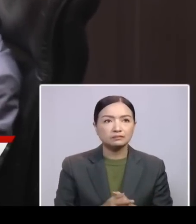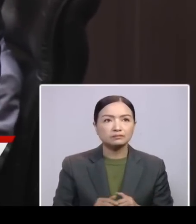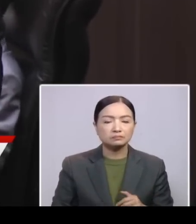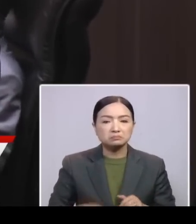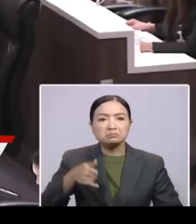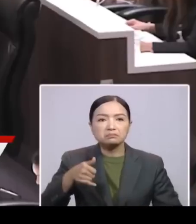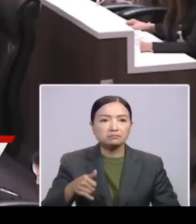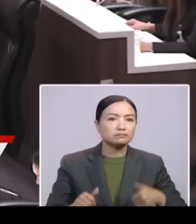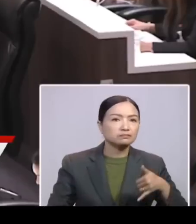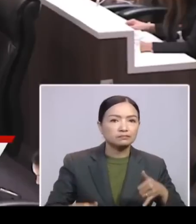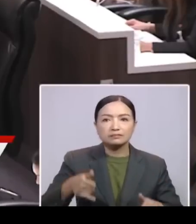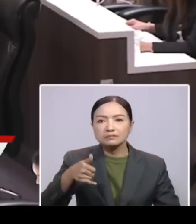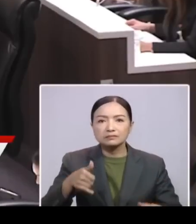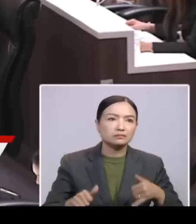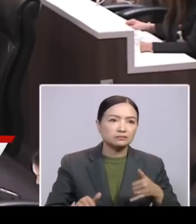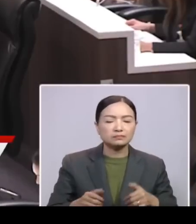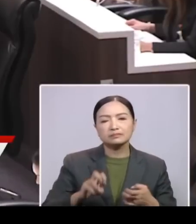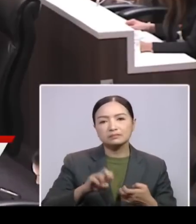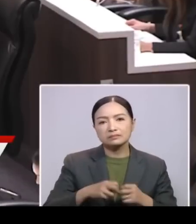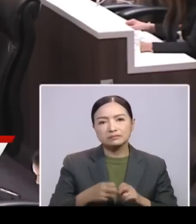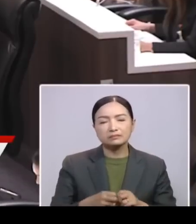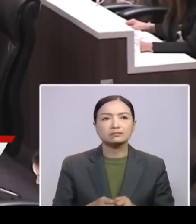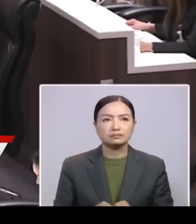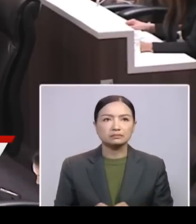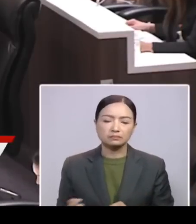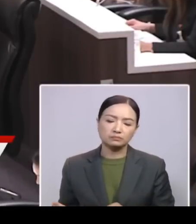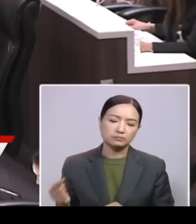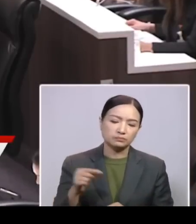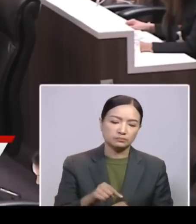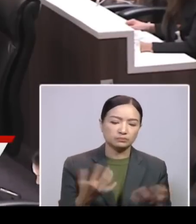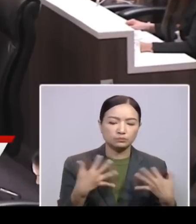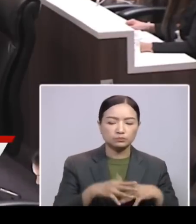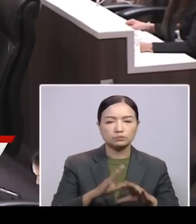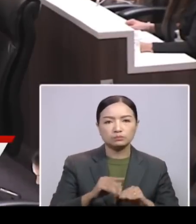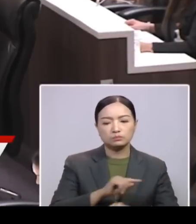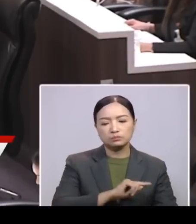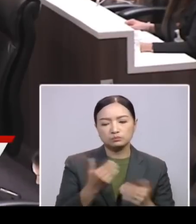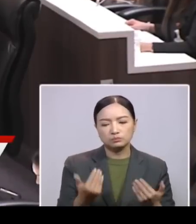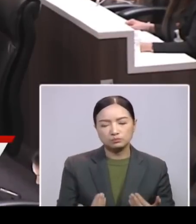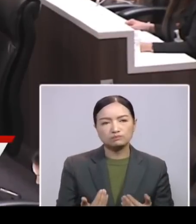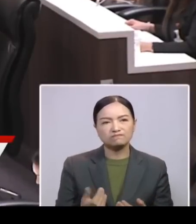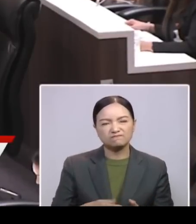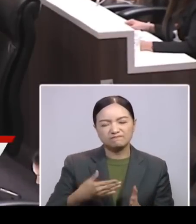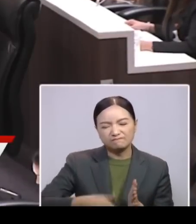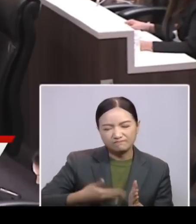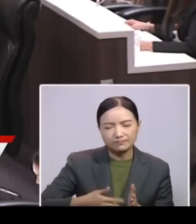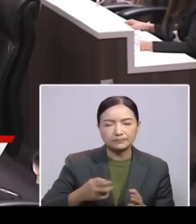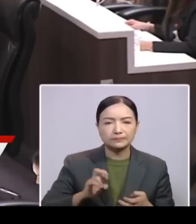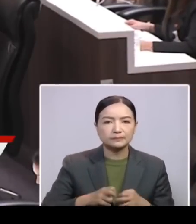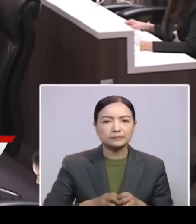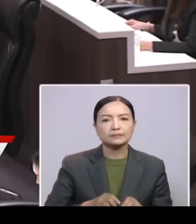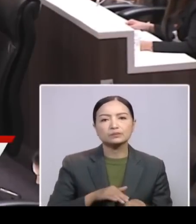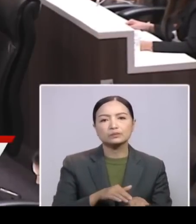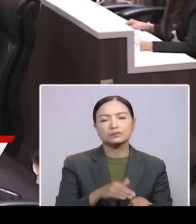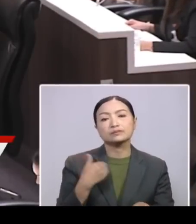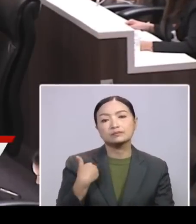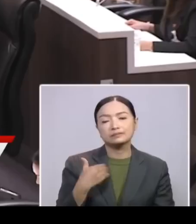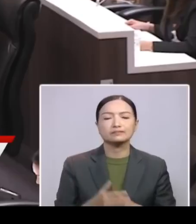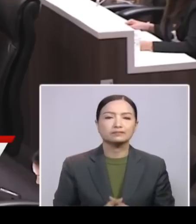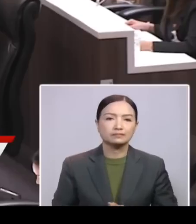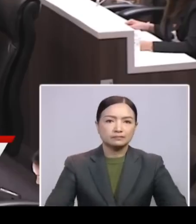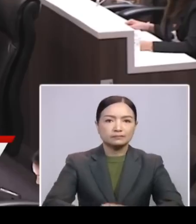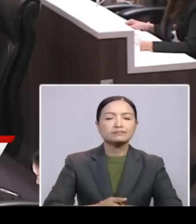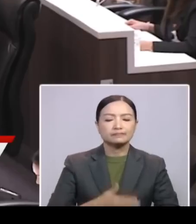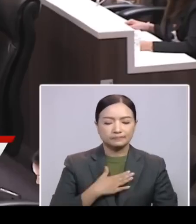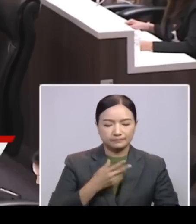กขึ้นหารือค่ะส่วนใหญ่ก็เป็นปัญหาเรื่องของการเดินทางมาประชุมร่วมรัฐสภาในวันนี้ที่ไม่ค่อยสะดวกนั่นแหละค่ะซึ่งนายวันมูฮัมหมัดนอก็บอกว่าเ